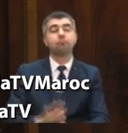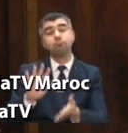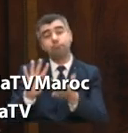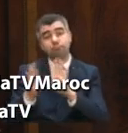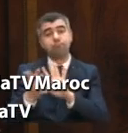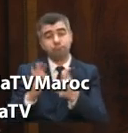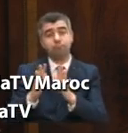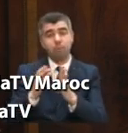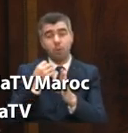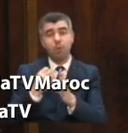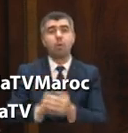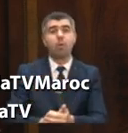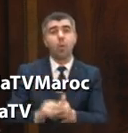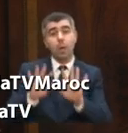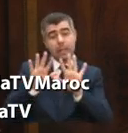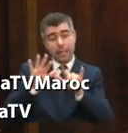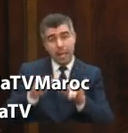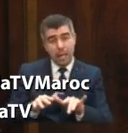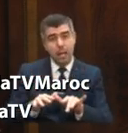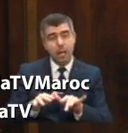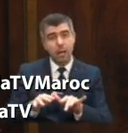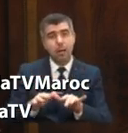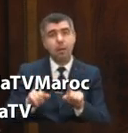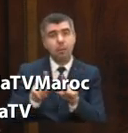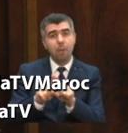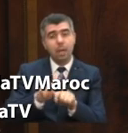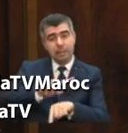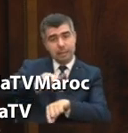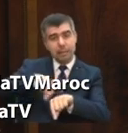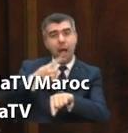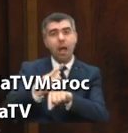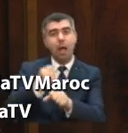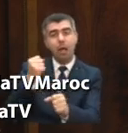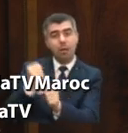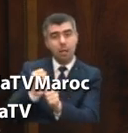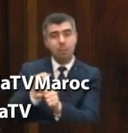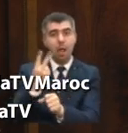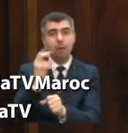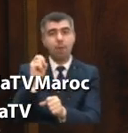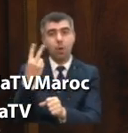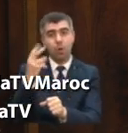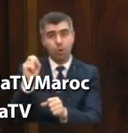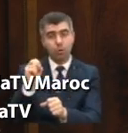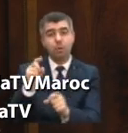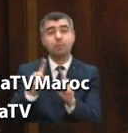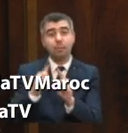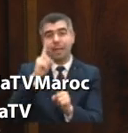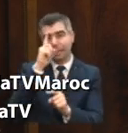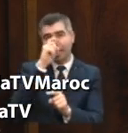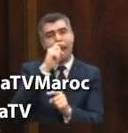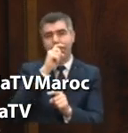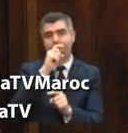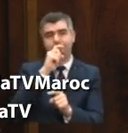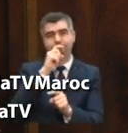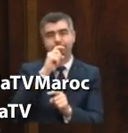كما يتوقع التقرير أن يكون التراجع في ساعة العمل في الربع الثاني من سنة 2020 أسوأ بكثير من التقديرات